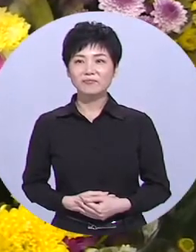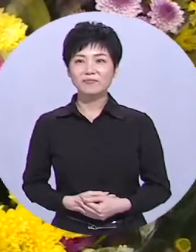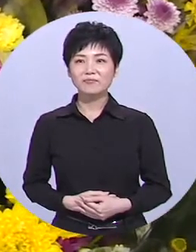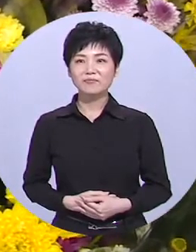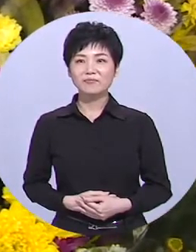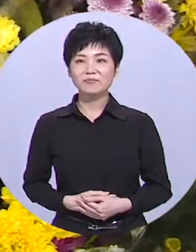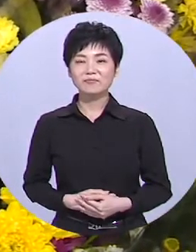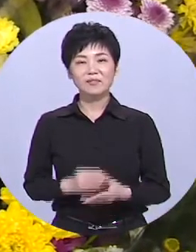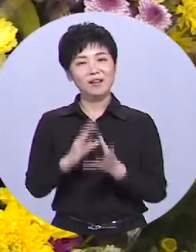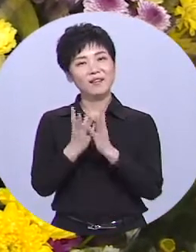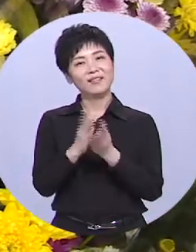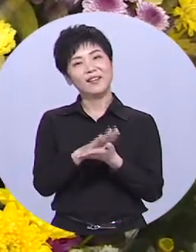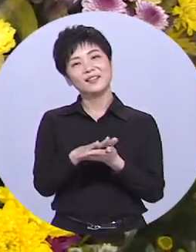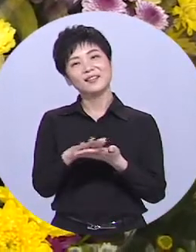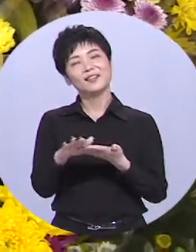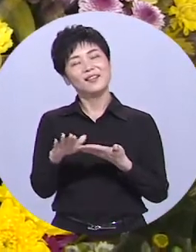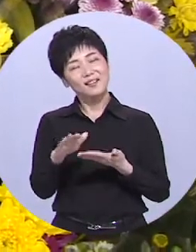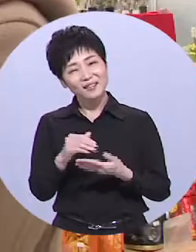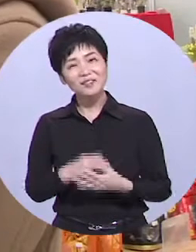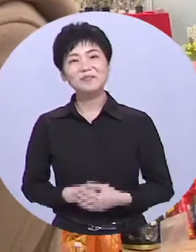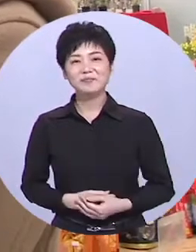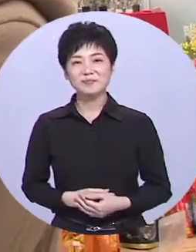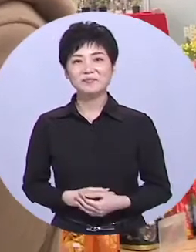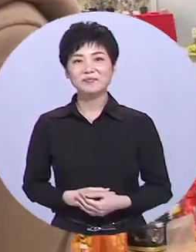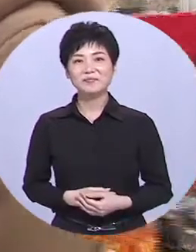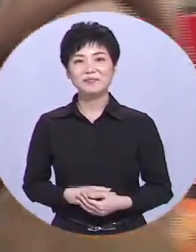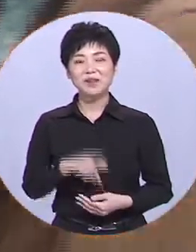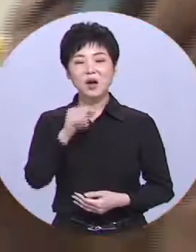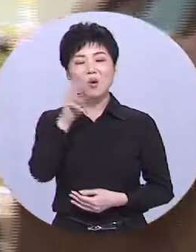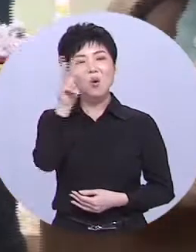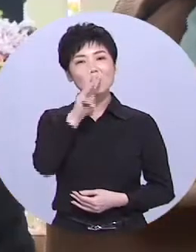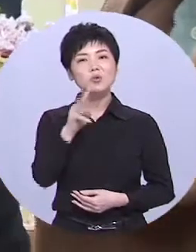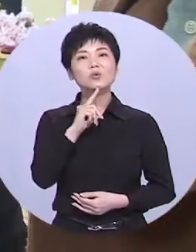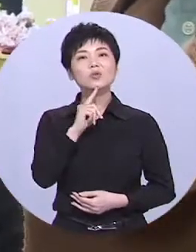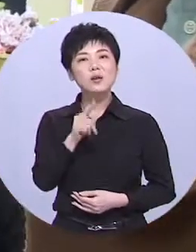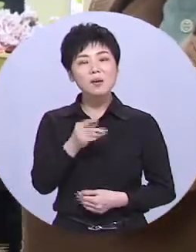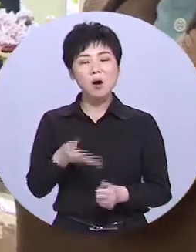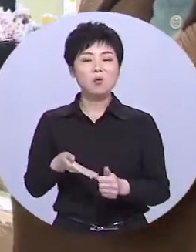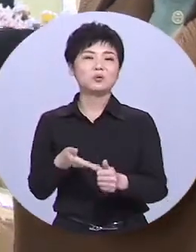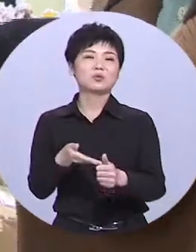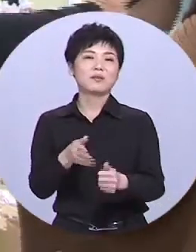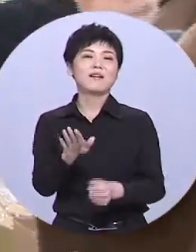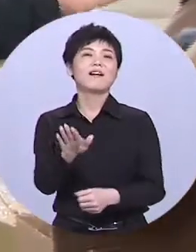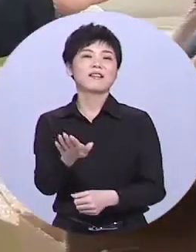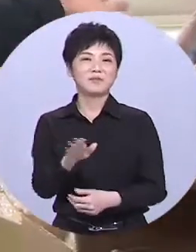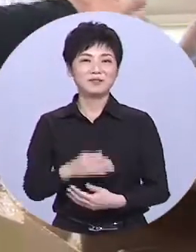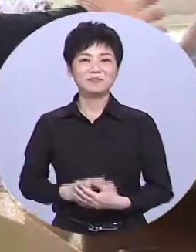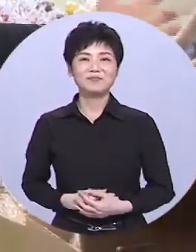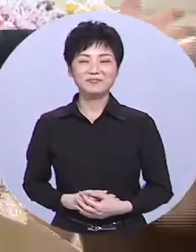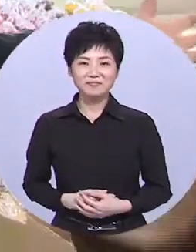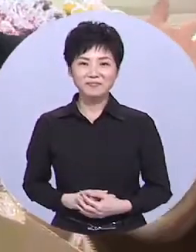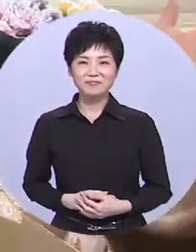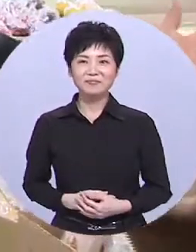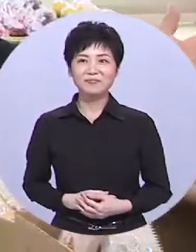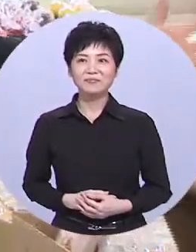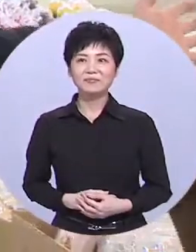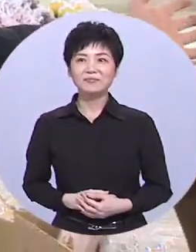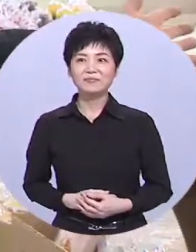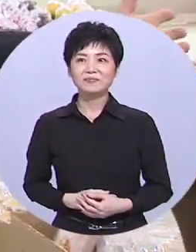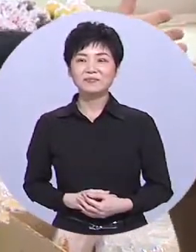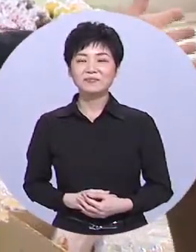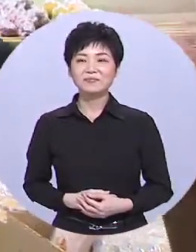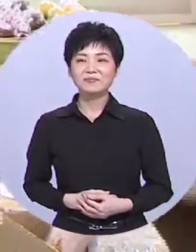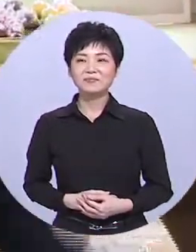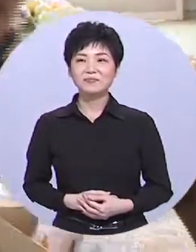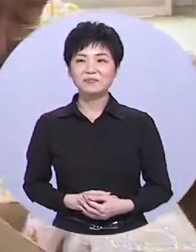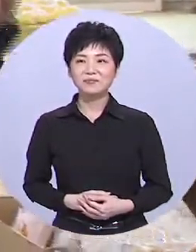ですね。バラもカーネーションも綺麗なんですけど、 まあ、せっかくあの鴻巣に来ていただきましたから、はい、あちらにおすすめの花がありますので。 あ、そうなんですか。 よかったらど